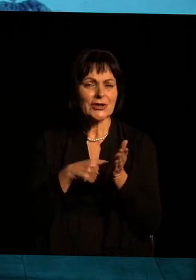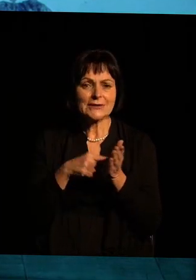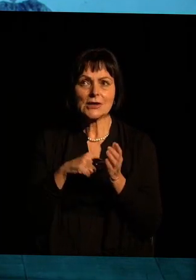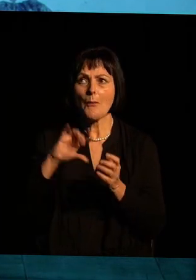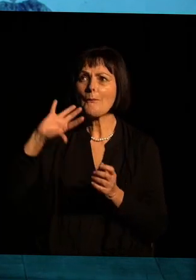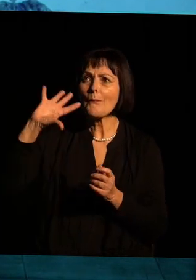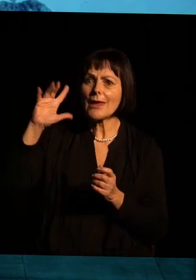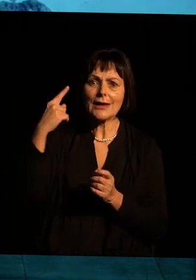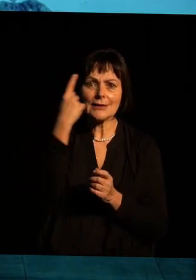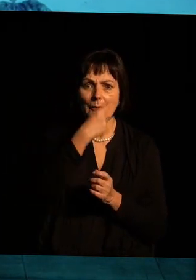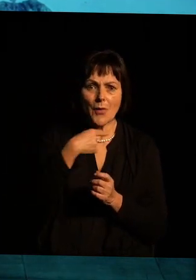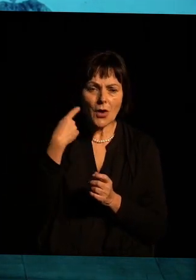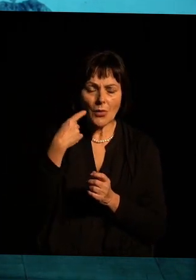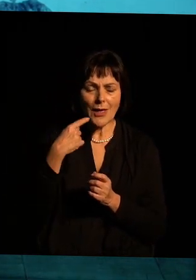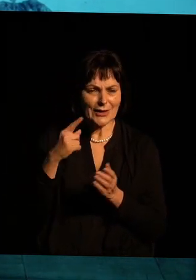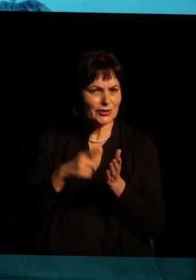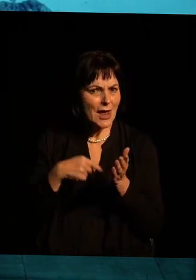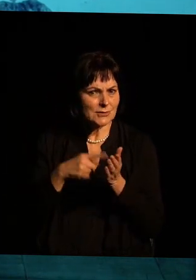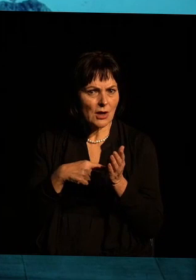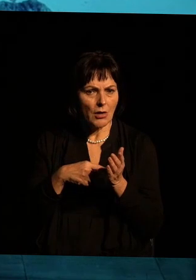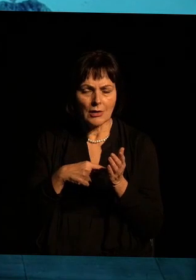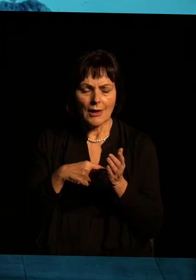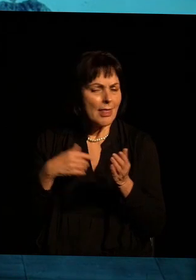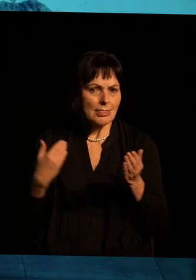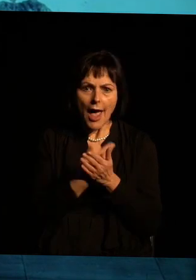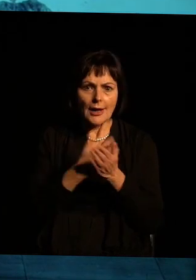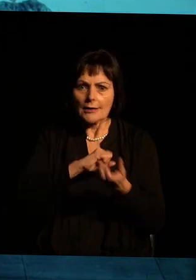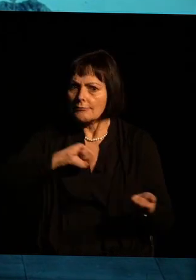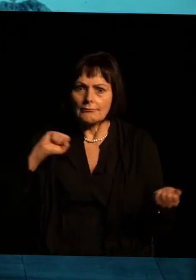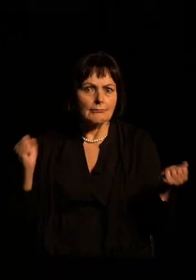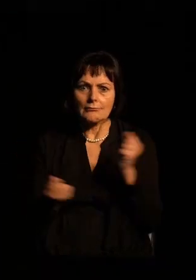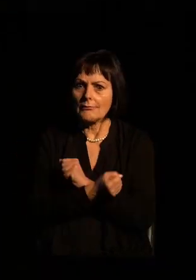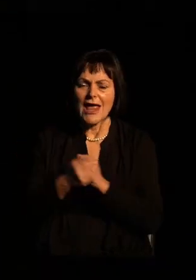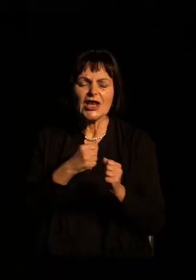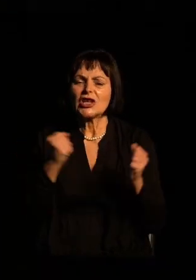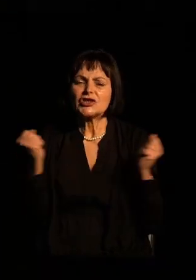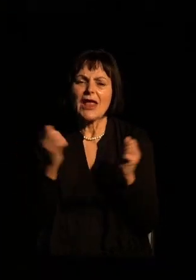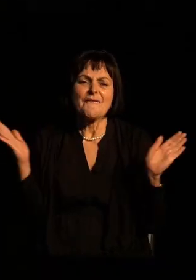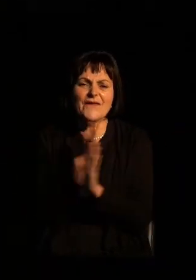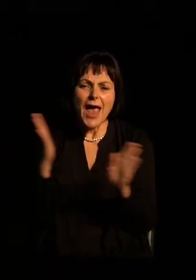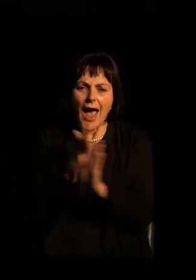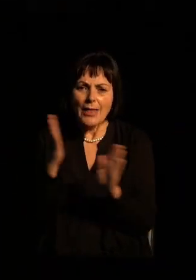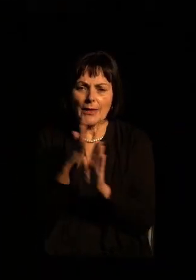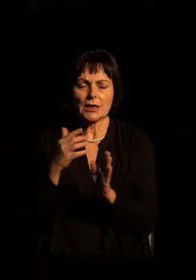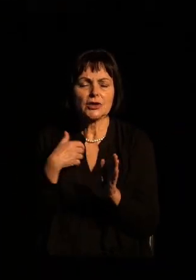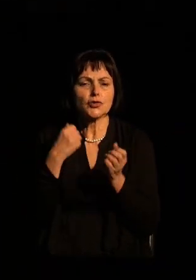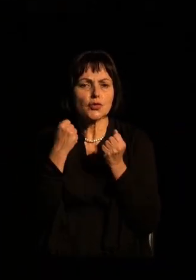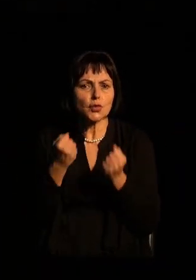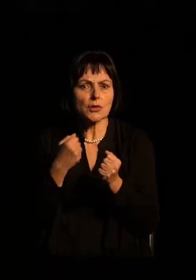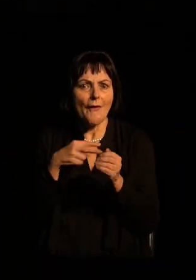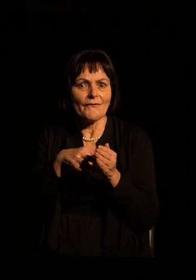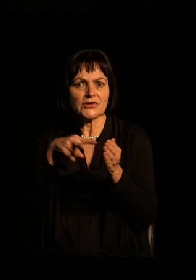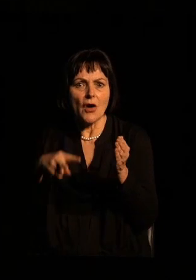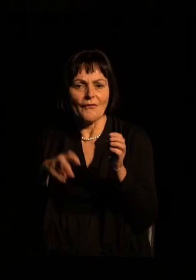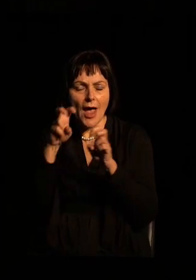pięknej pogody, a bardzo często to się zdarza, od razu przechodzi to w bardzo silny wiatr, że trudno nawet się wycofać